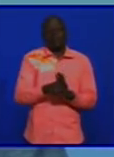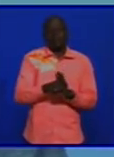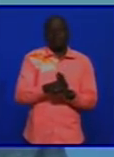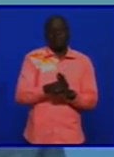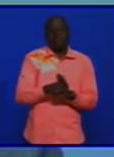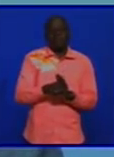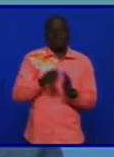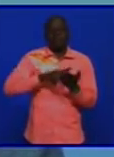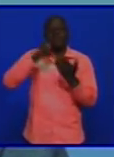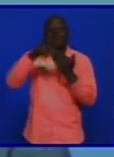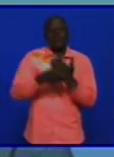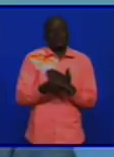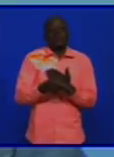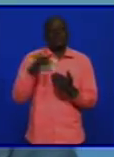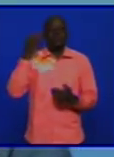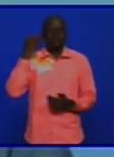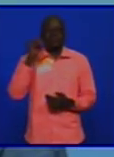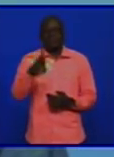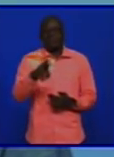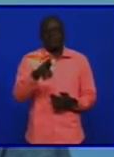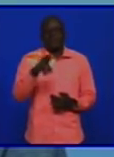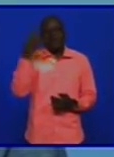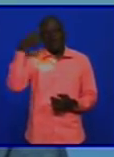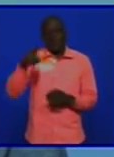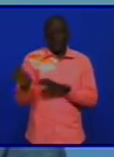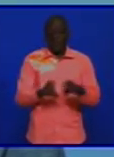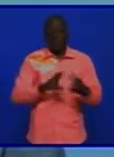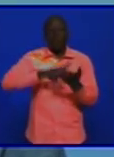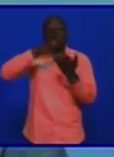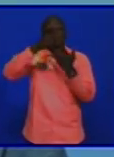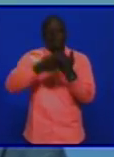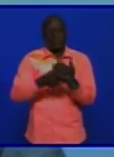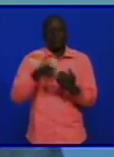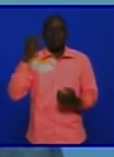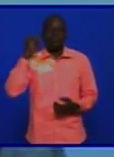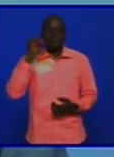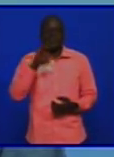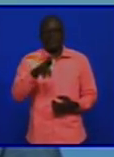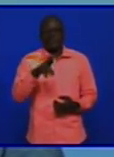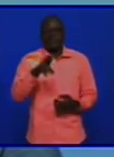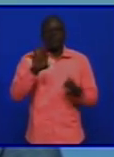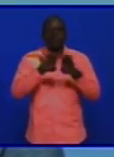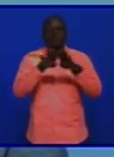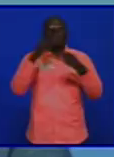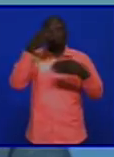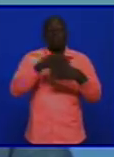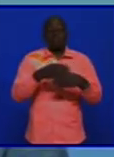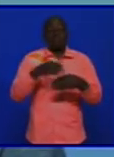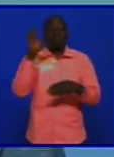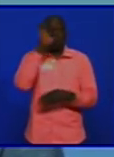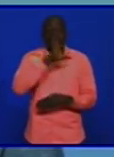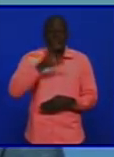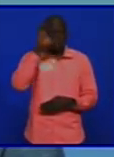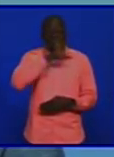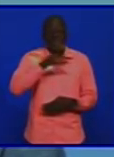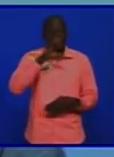projets miniers. Parce que pour réaliser un projet minier, la porte d'entrée, c'est la recherche,